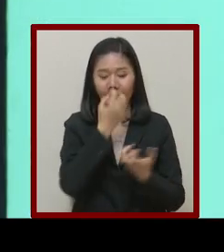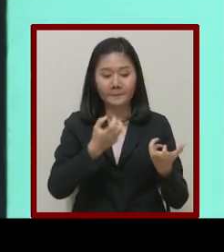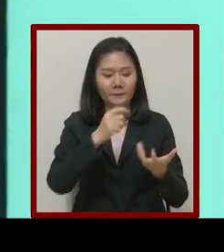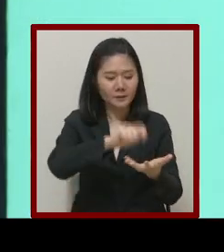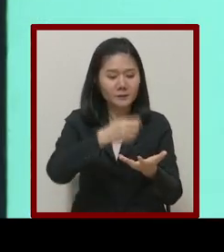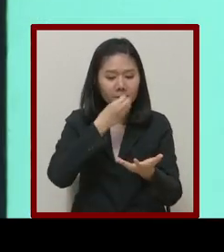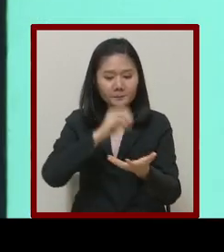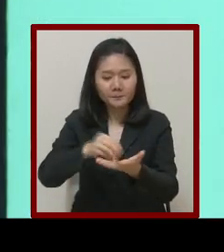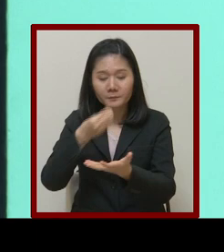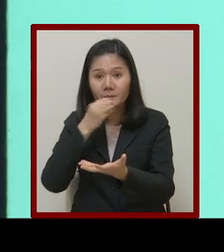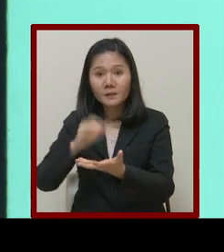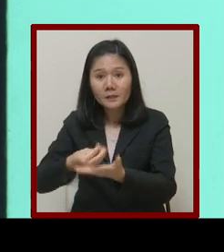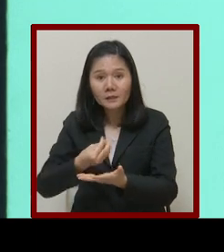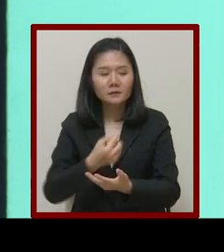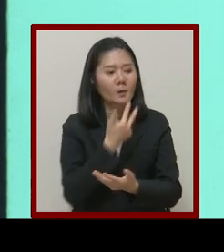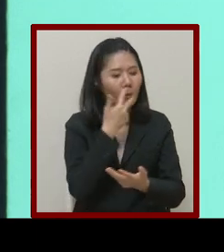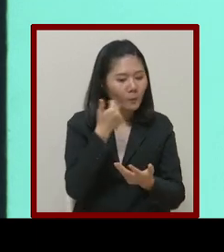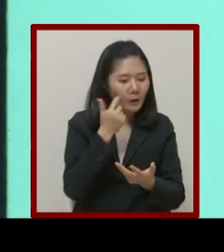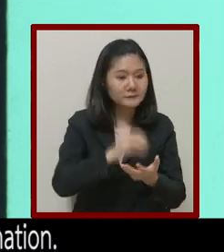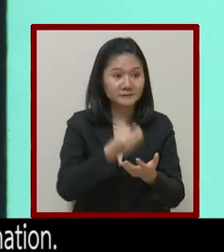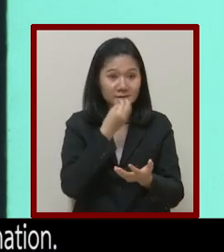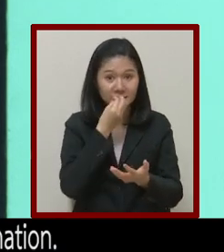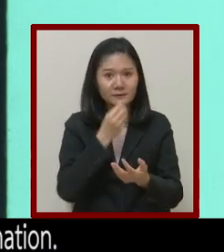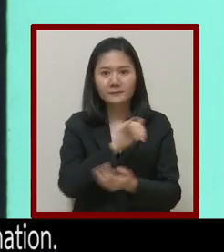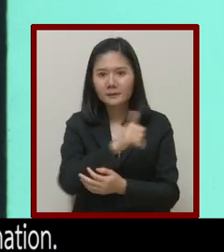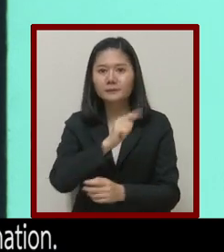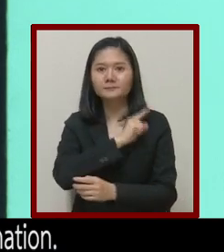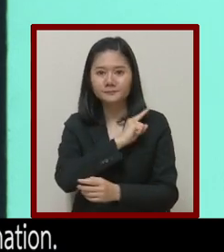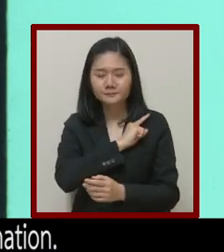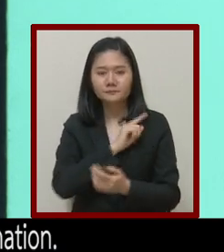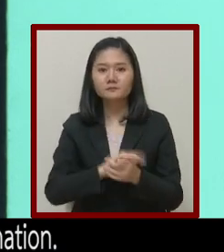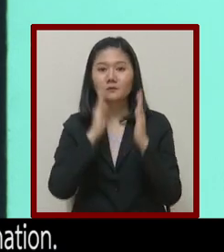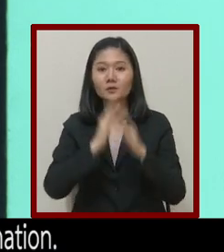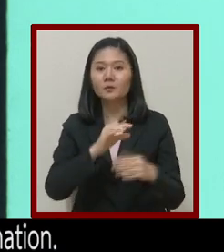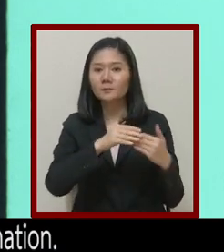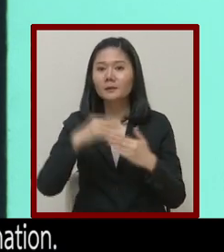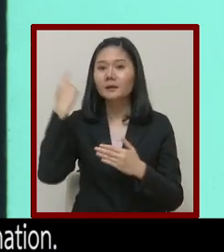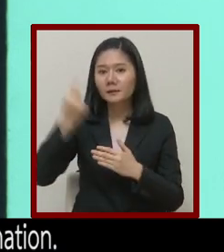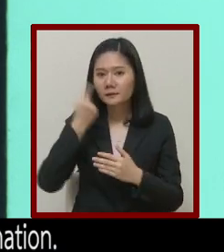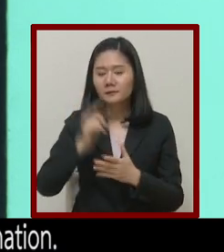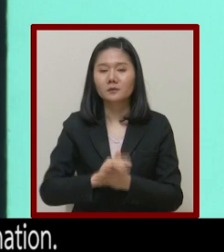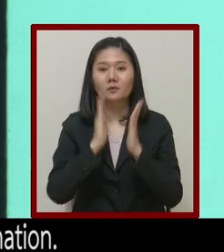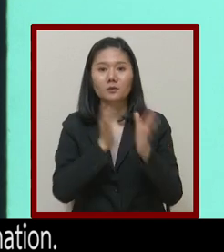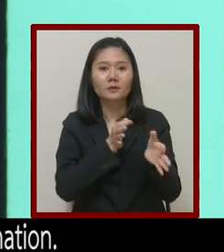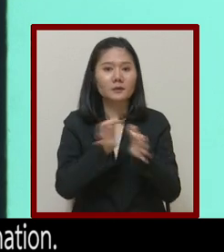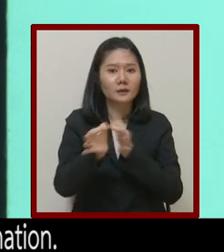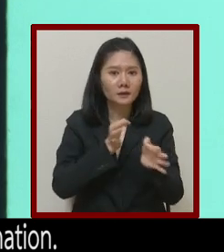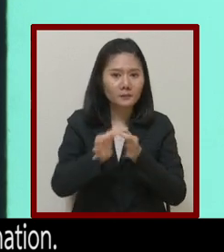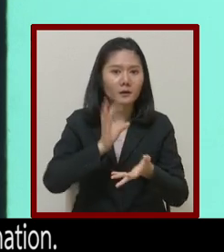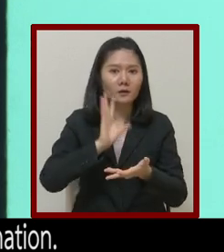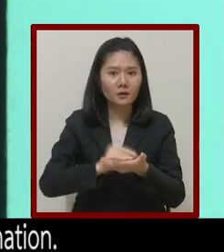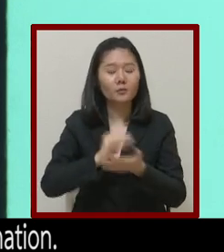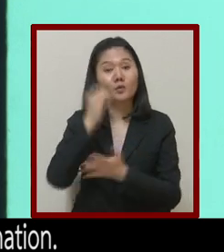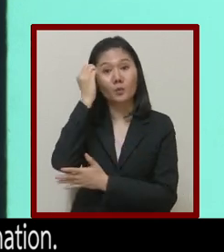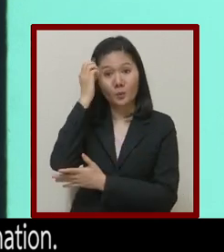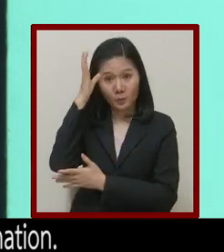ดิบที่มีอยู่อาจจะเริ่มจากน้ำจิ้มหรืออะไรก็แล้วแต่ซึ่งหน้าที่ของคนที่นำเที่ยวนี่แหละจะต้องเป็นคนให้ข้อมูล